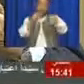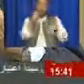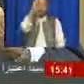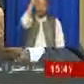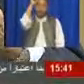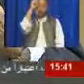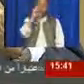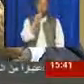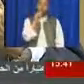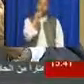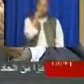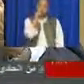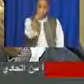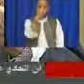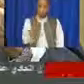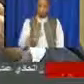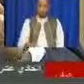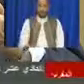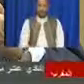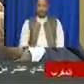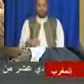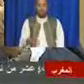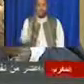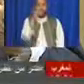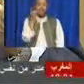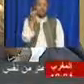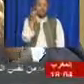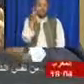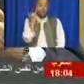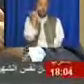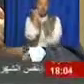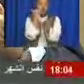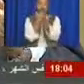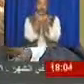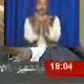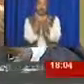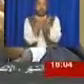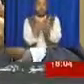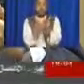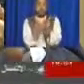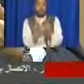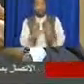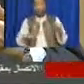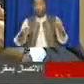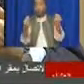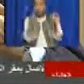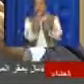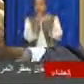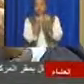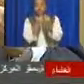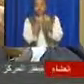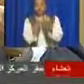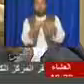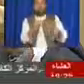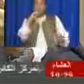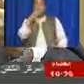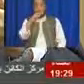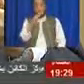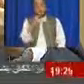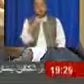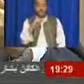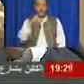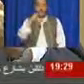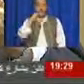له كما قال تعالى ومن قتل مظلوما فقد جعلنا لوليه سلطانا فليس في القتل انه كان منصورا